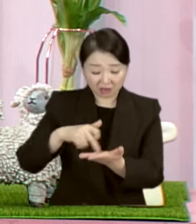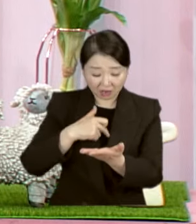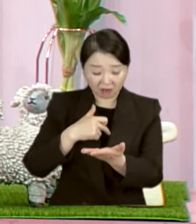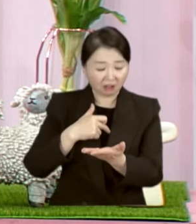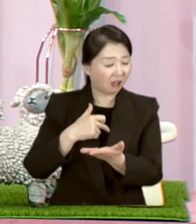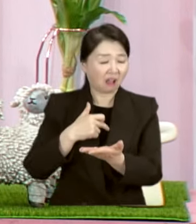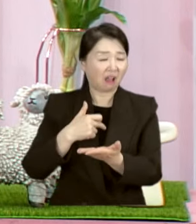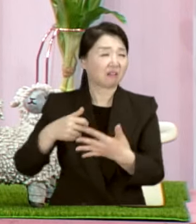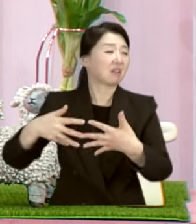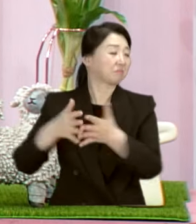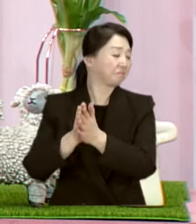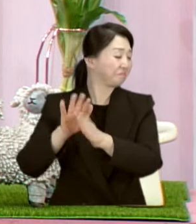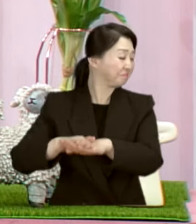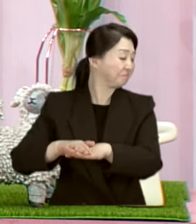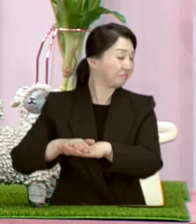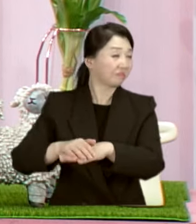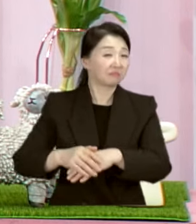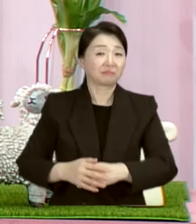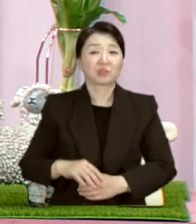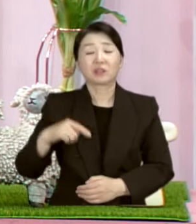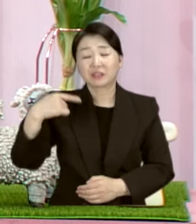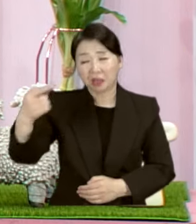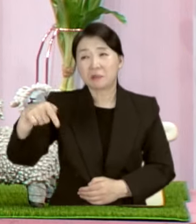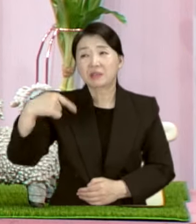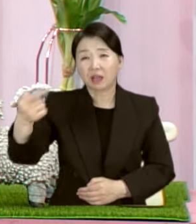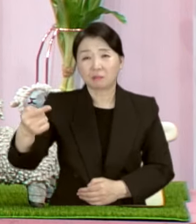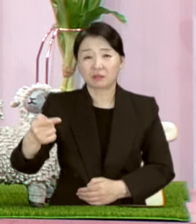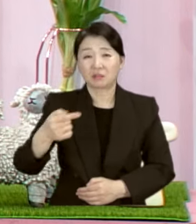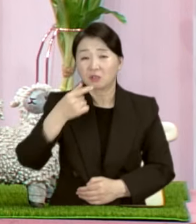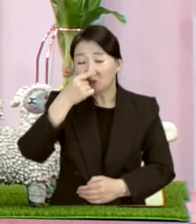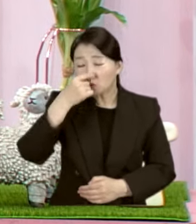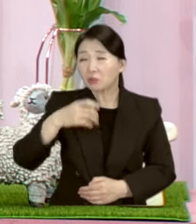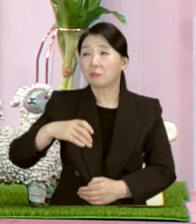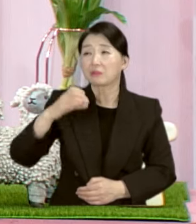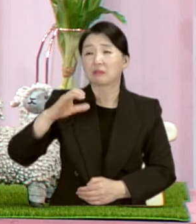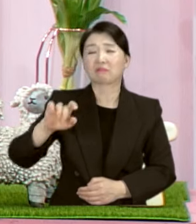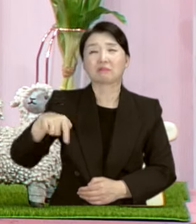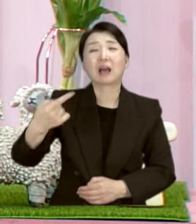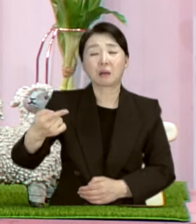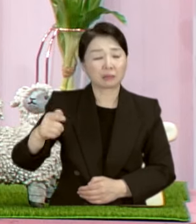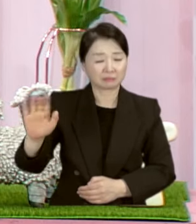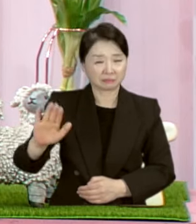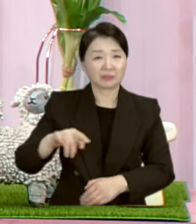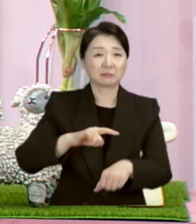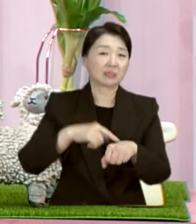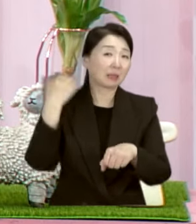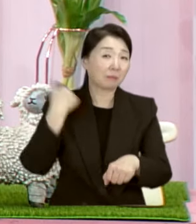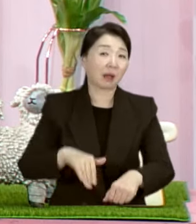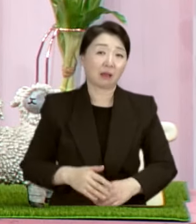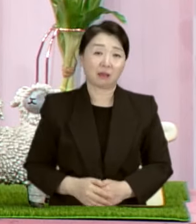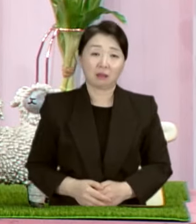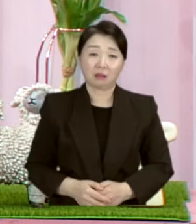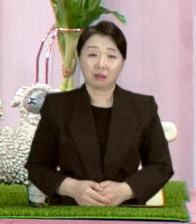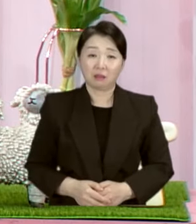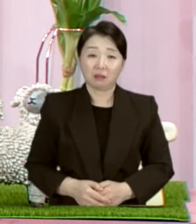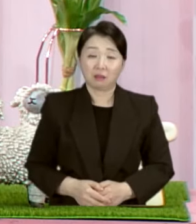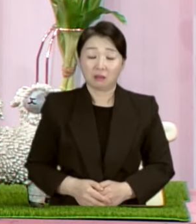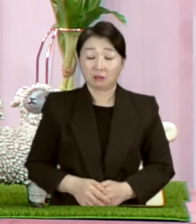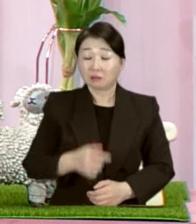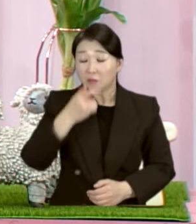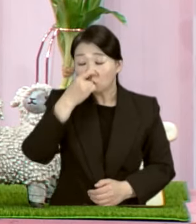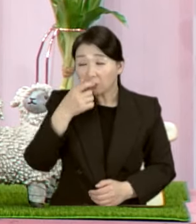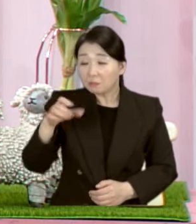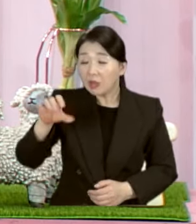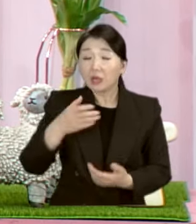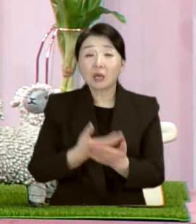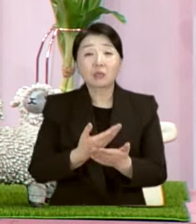이런 이야기에 형 다음에 동혁아 소주 한잔 하자 형 다음에 지금 시간이 안 돼. 동혁아 그럼 형 소주 한